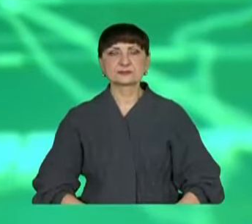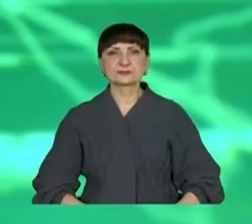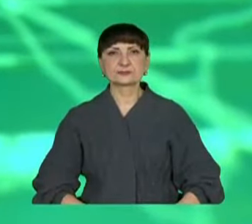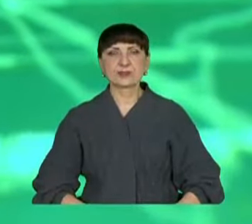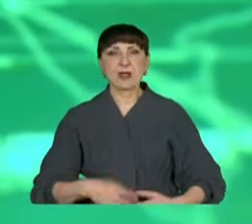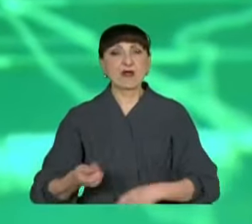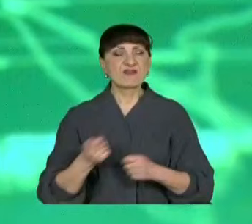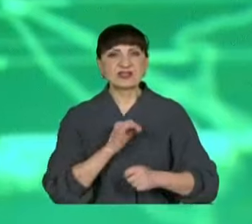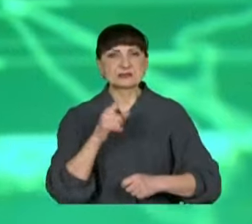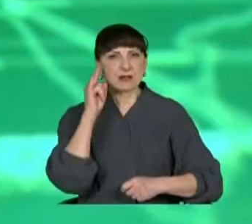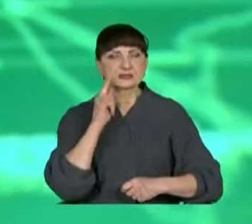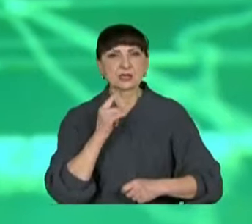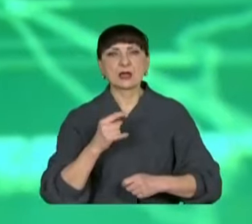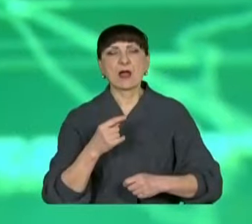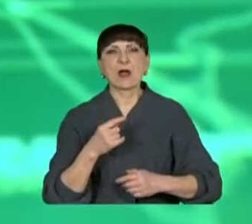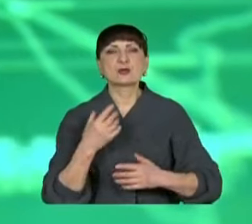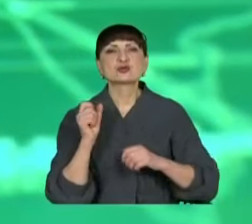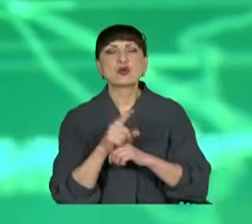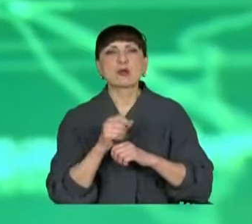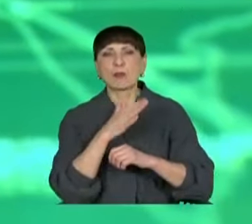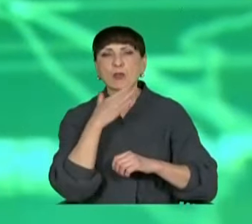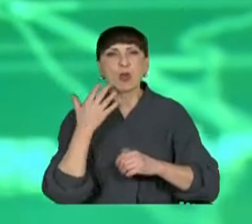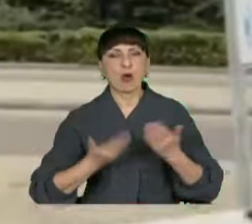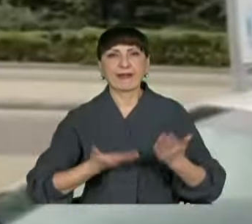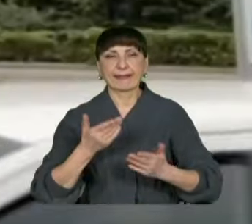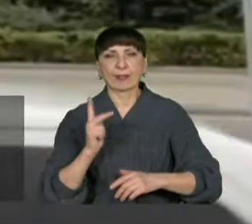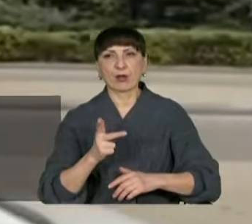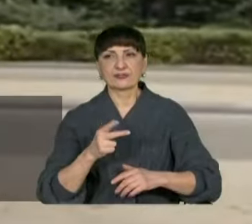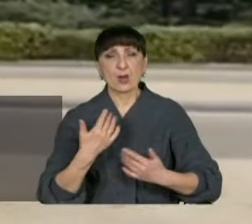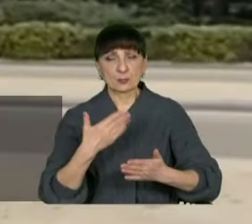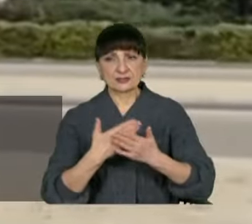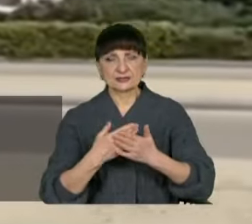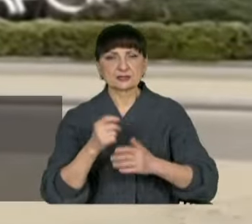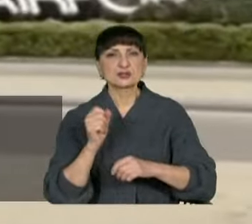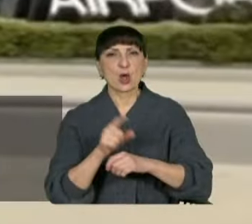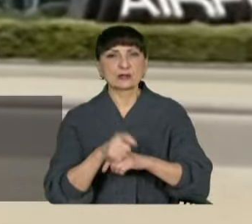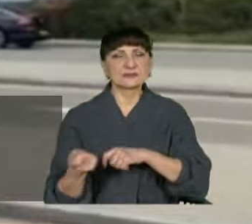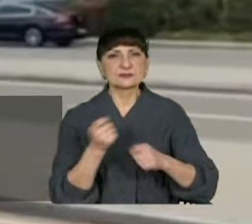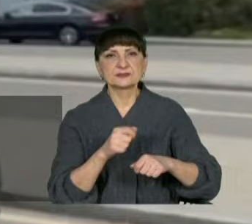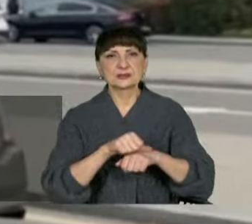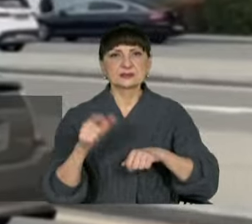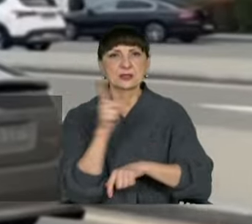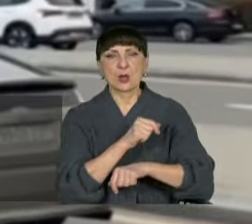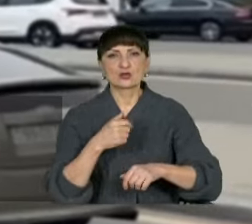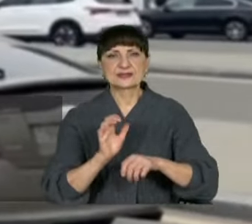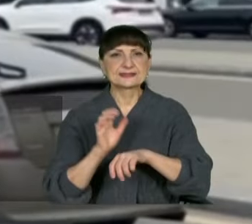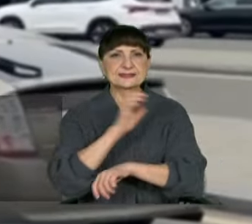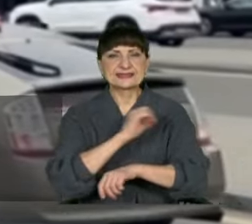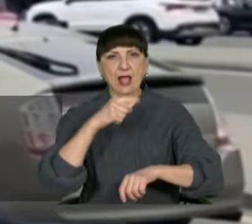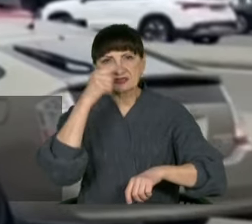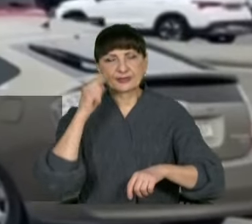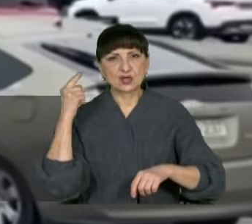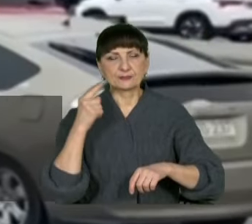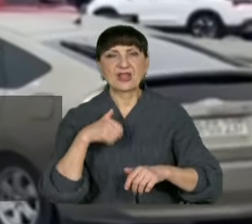из Казахстана 250 грамм золота. Подозреваемого в крупной контрабанде драгоценного металла экстрадировали из Азербайджана. Как